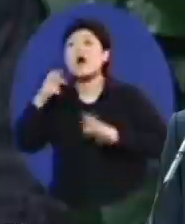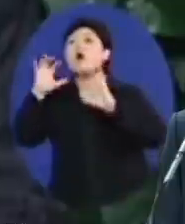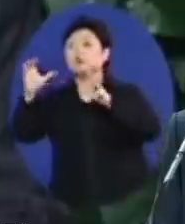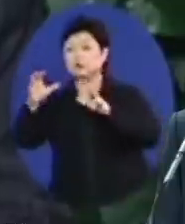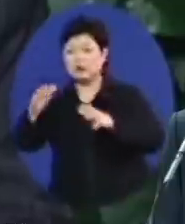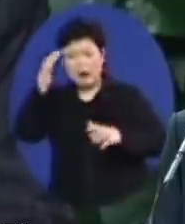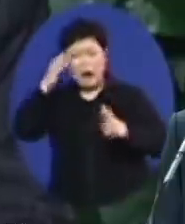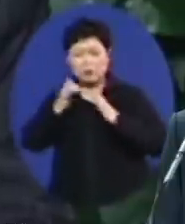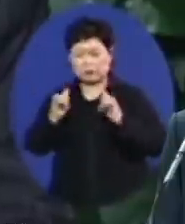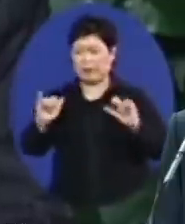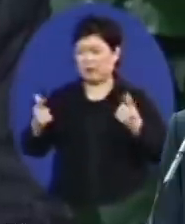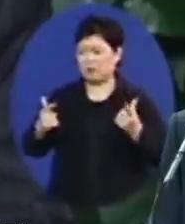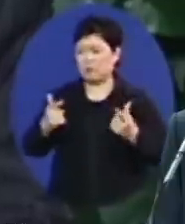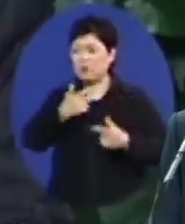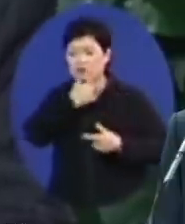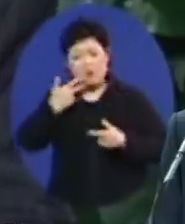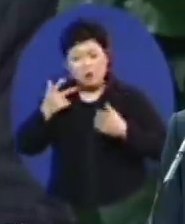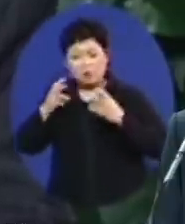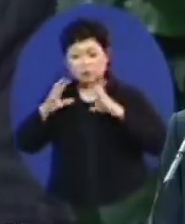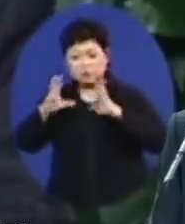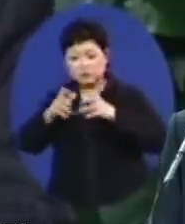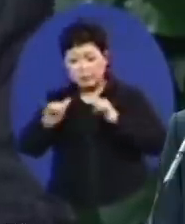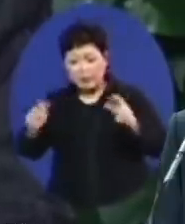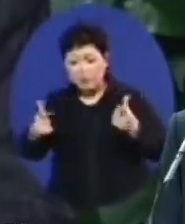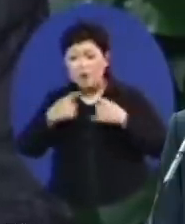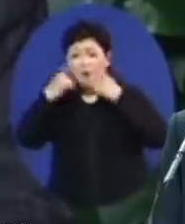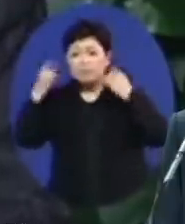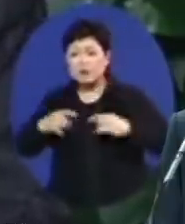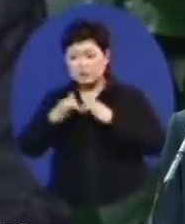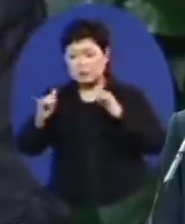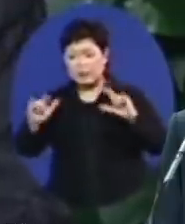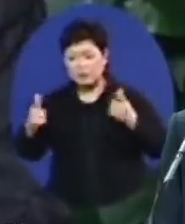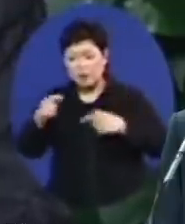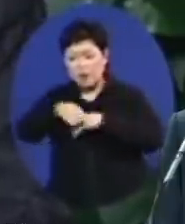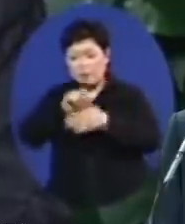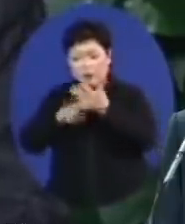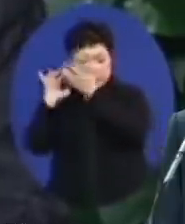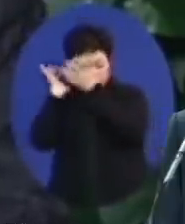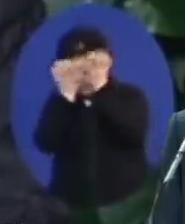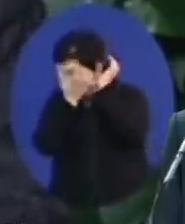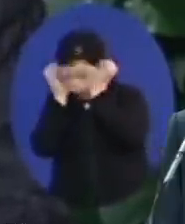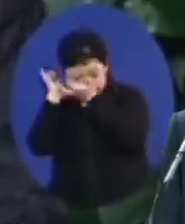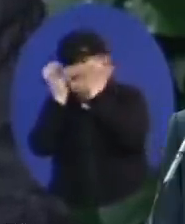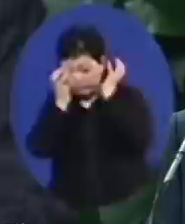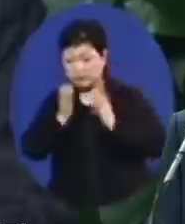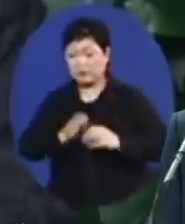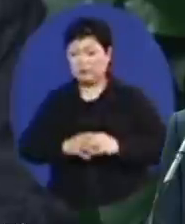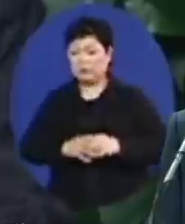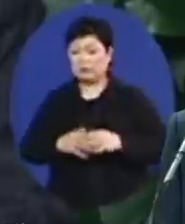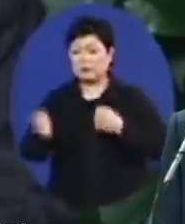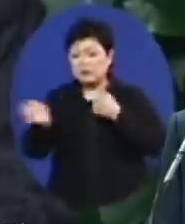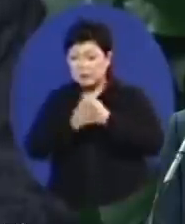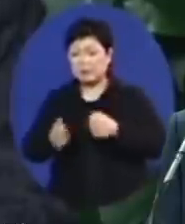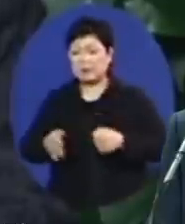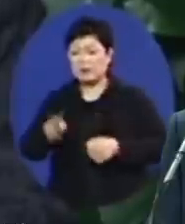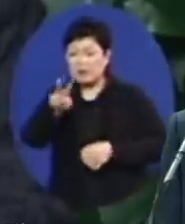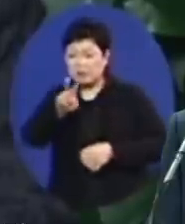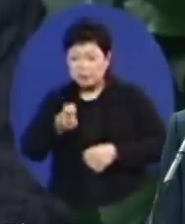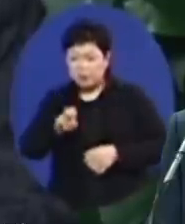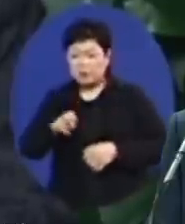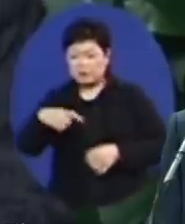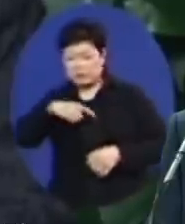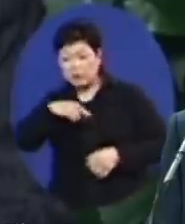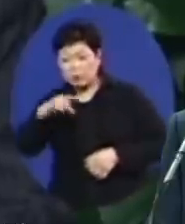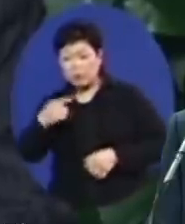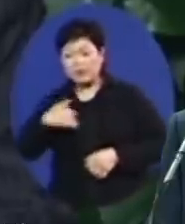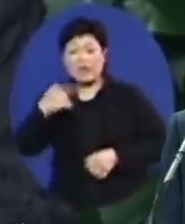아니고 프랑스인도 아니고 영국인도 아닙니다. 마음의 혼돈이 굉장히 많습니다. 좌우간 미워도 좋아도 우리 부모가